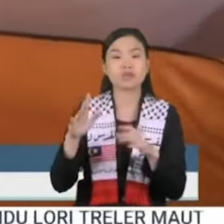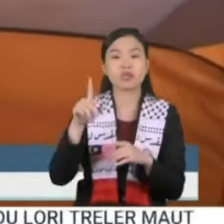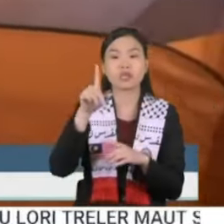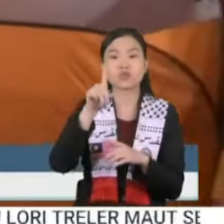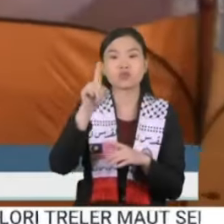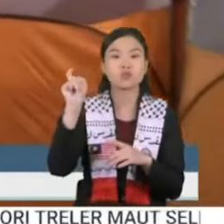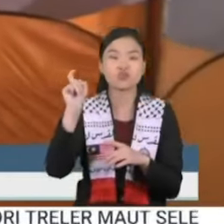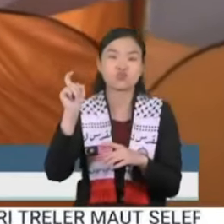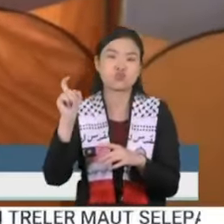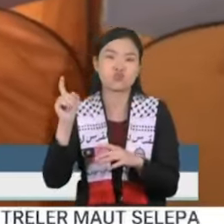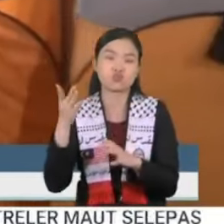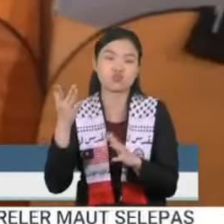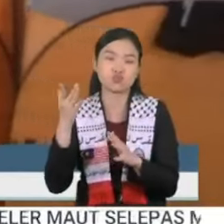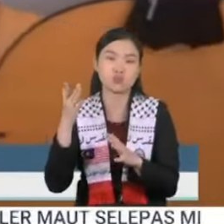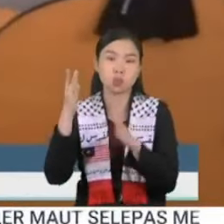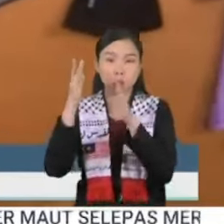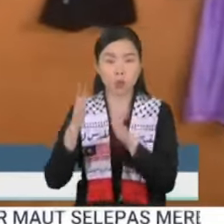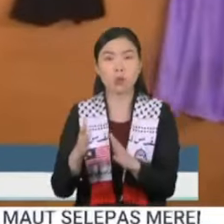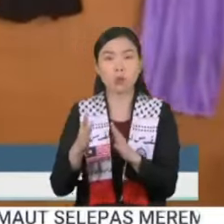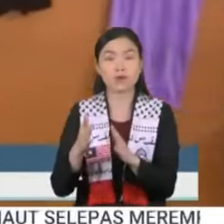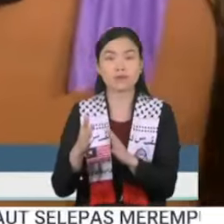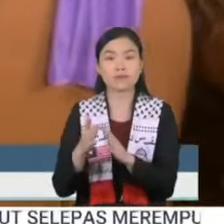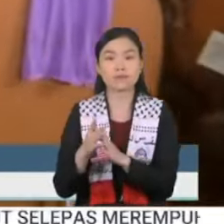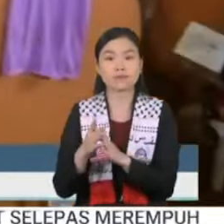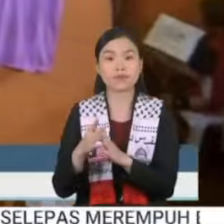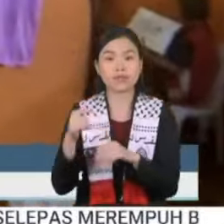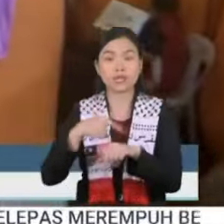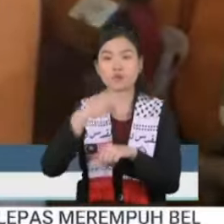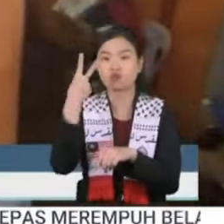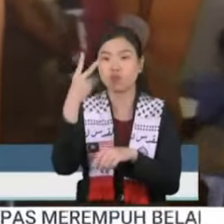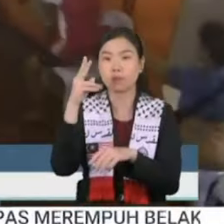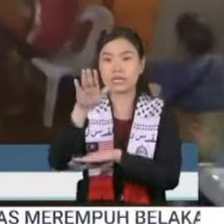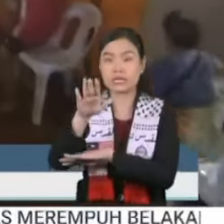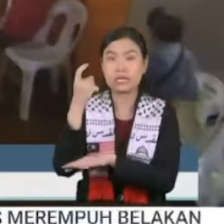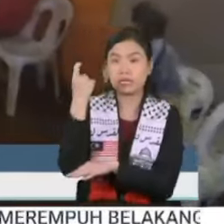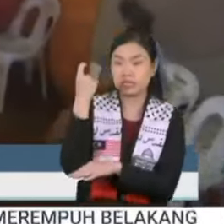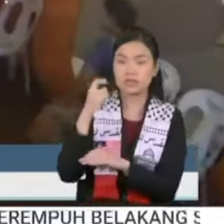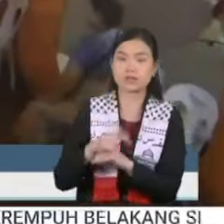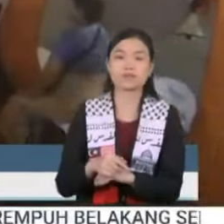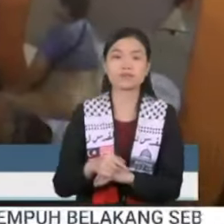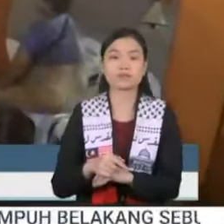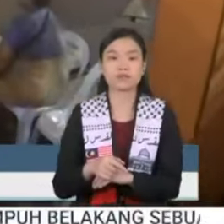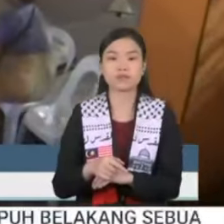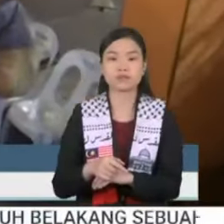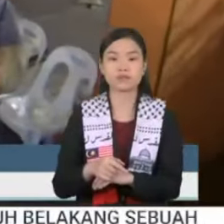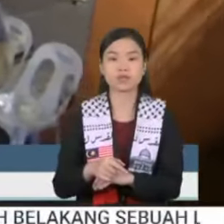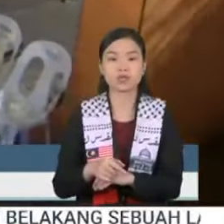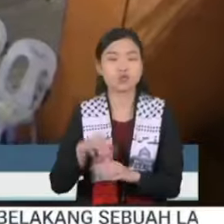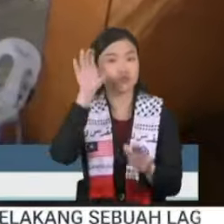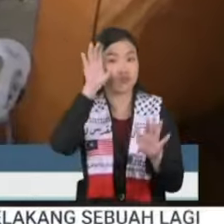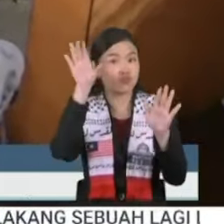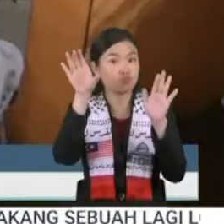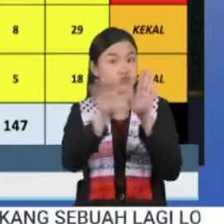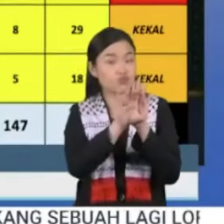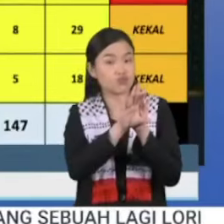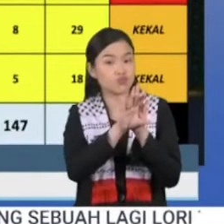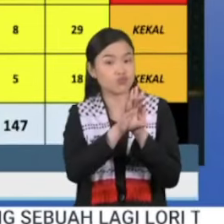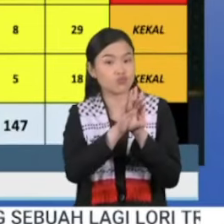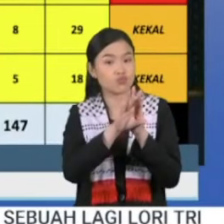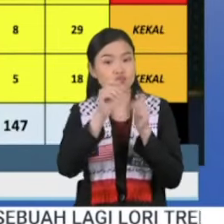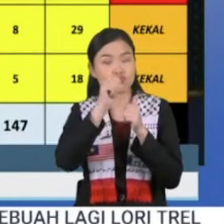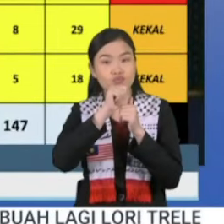daripada 139 KIR pada 12 tengah hari tadi. Berdasarkan infografik Sekretariat Jawatan